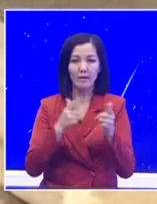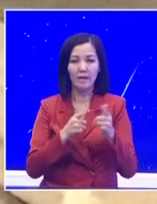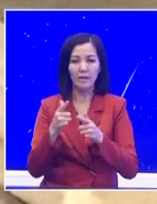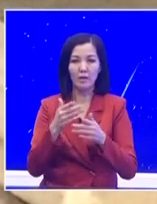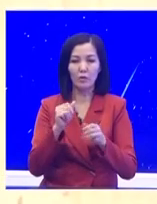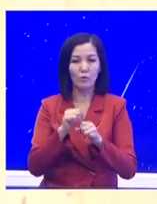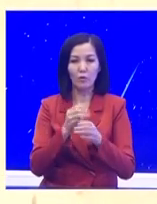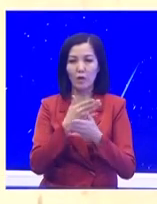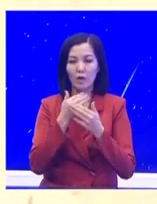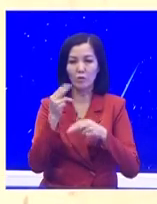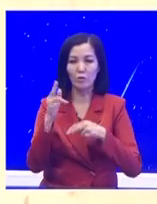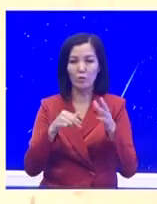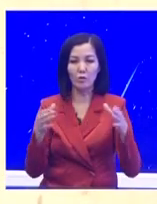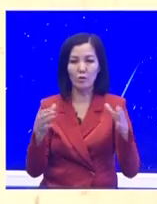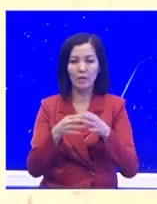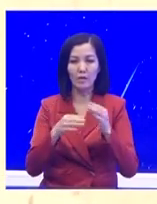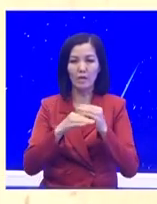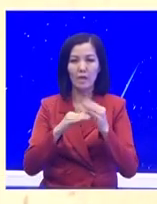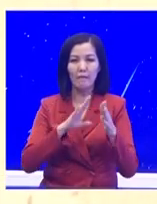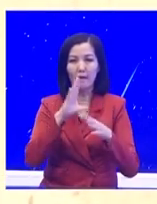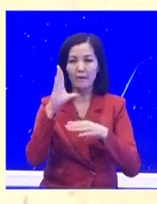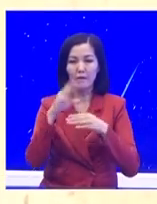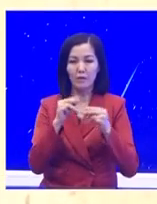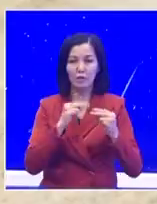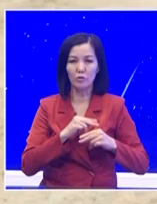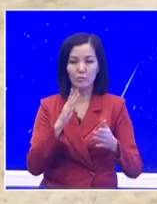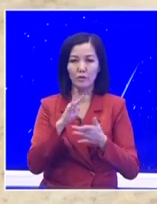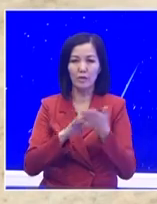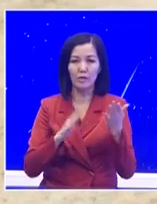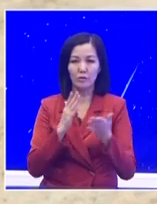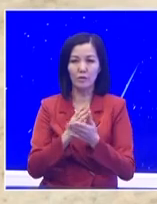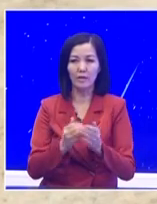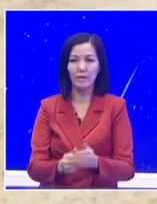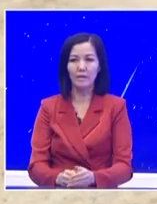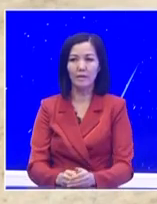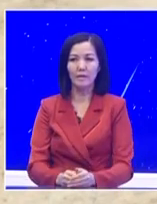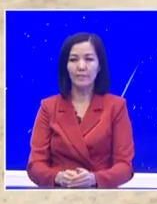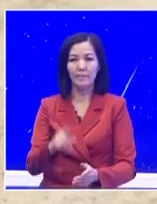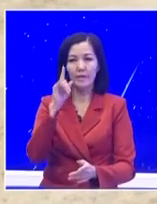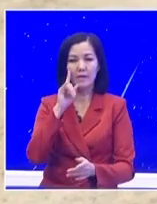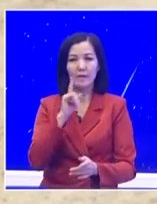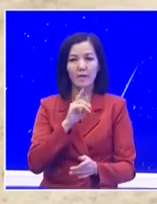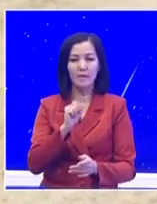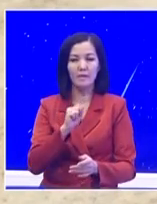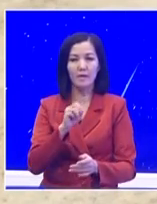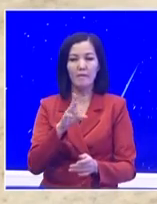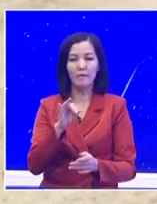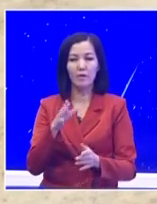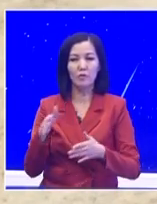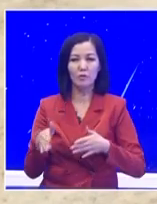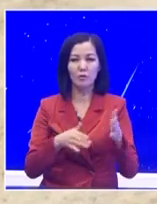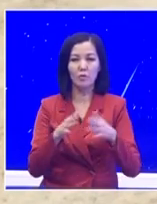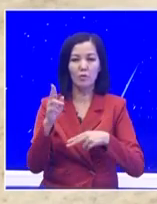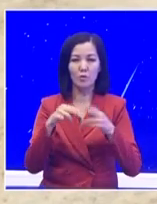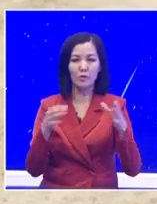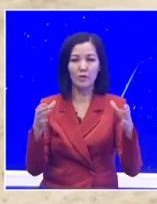жоқ. Мердігер компания қызметкерлері күндіз-түні тынбай жұмыс істеуде. Жаңағы Қазавтожол компаниясының тарапынан мердігер